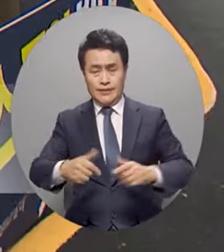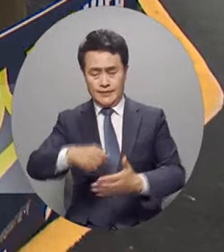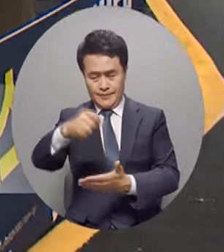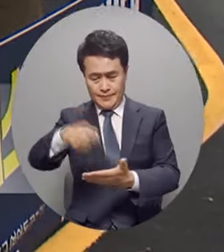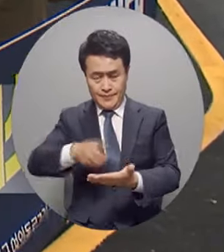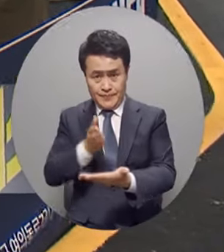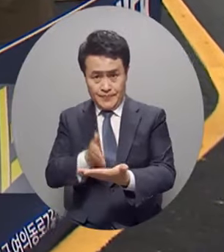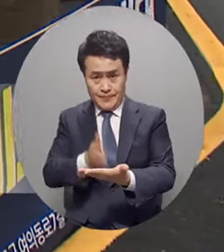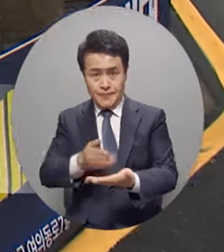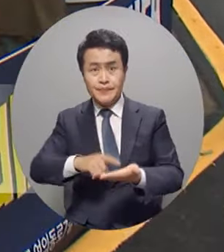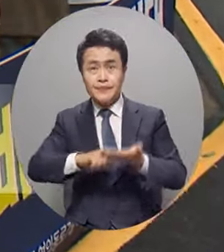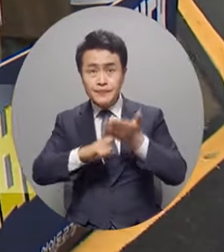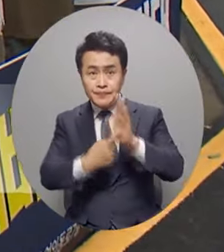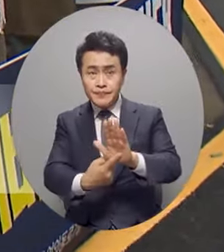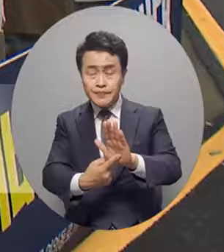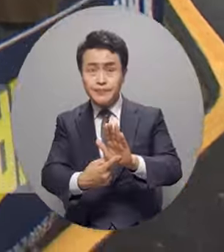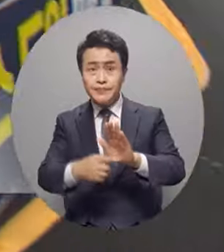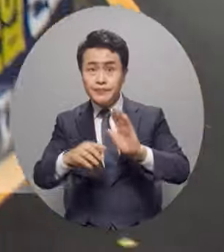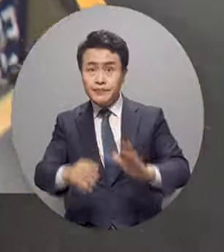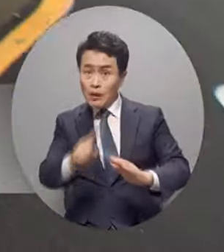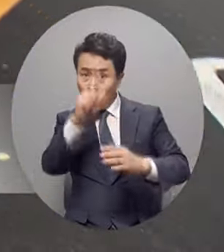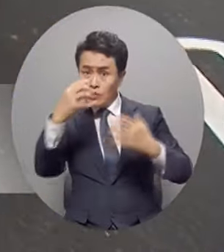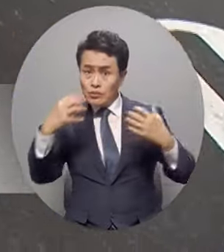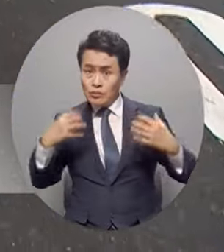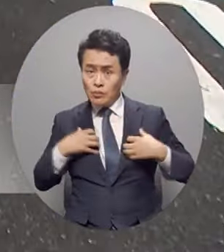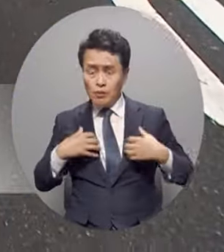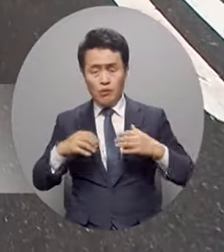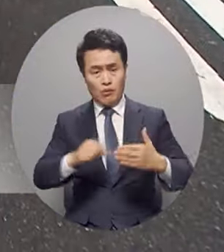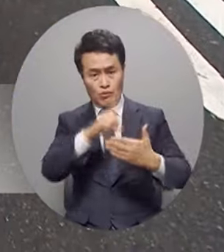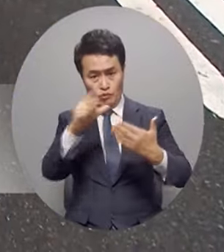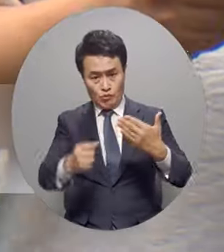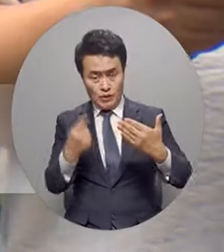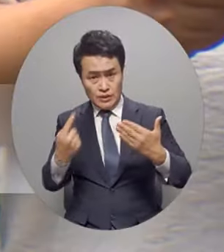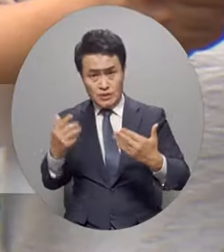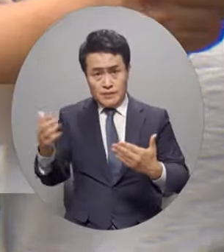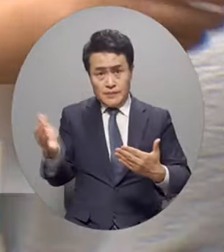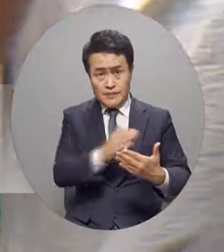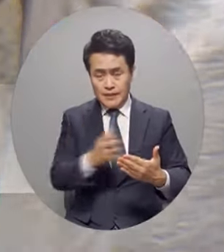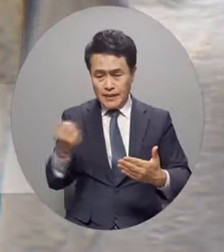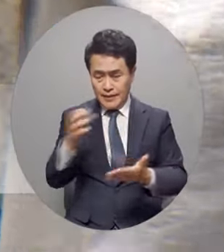기자회견을 잇따라 열고 있지만 정부는 당장 9월 1일부터